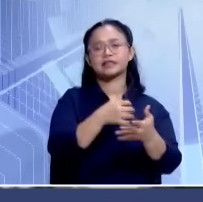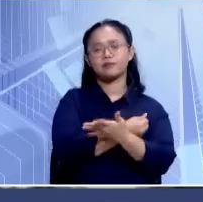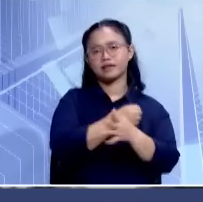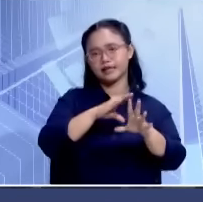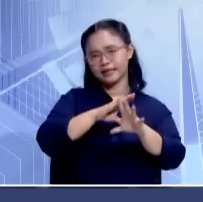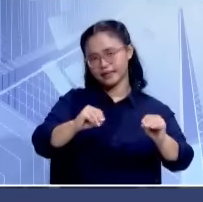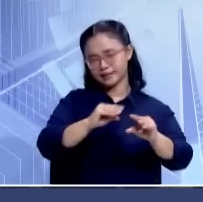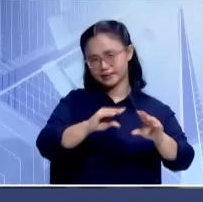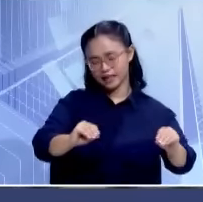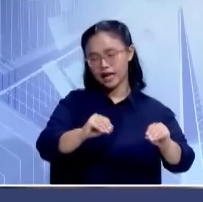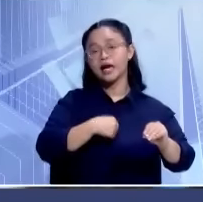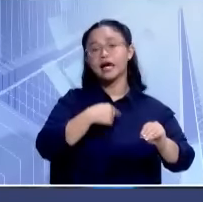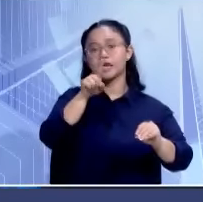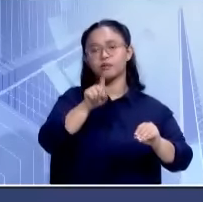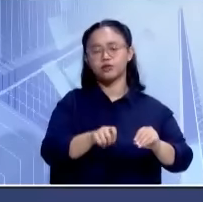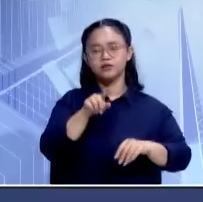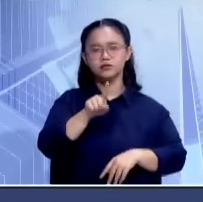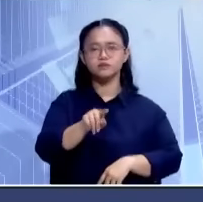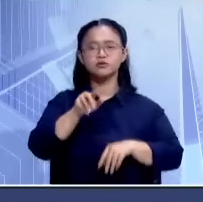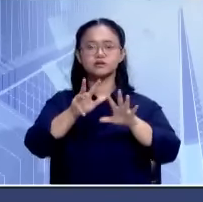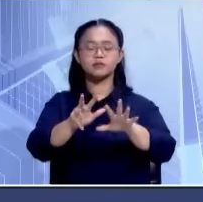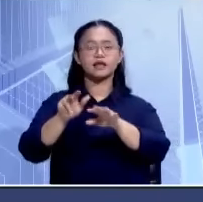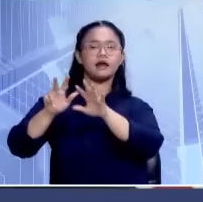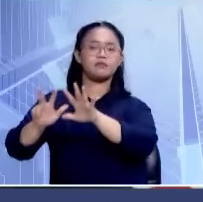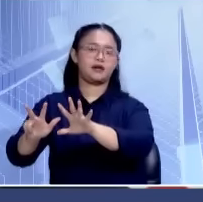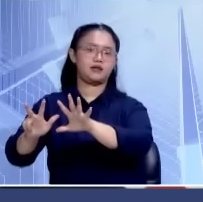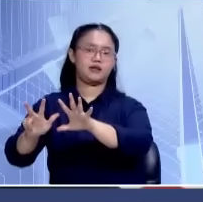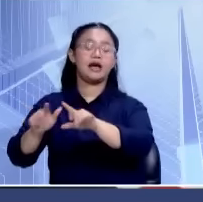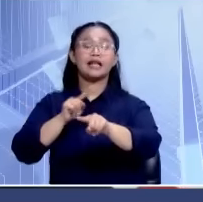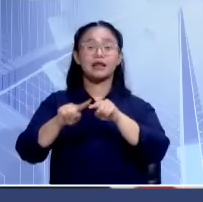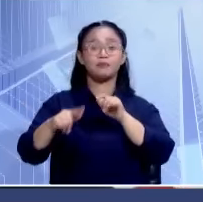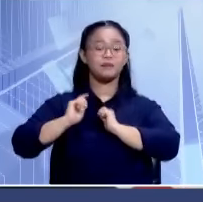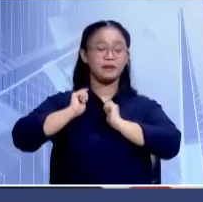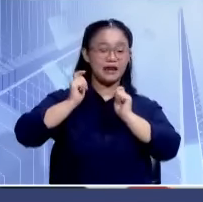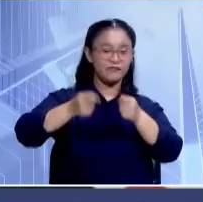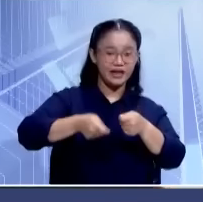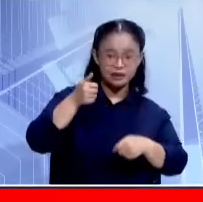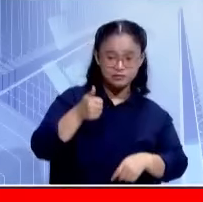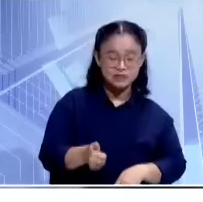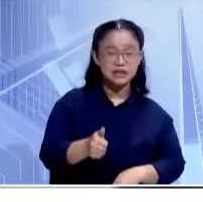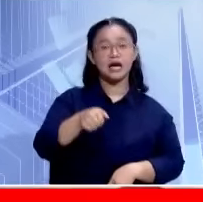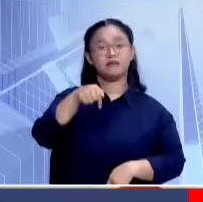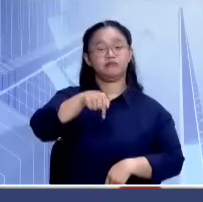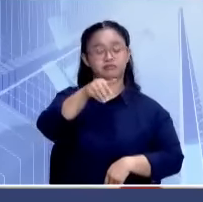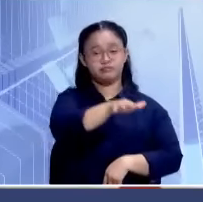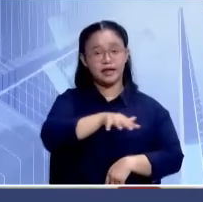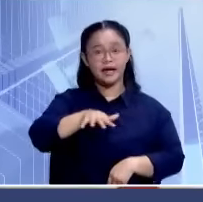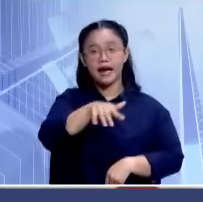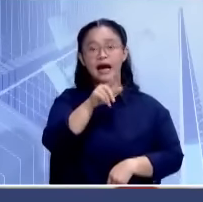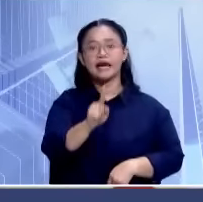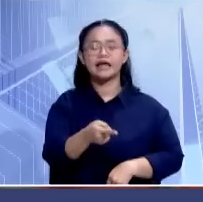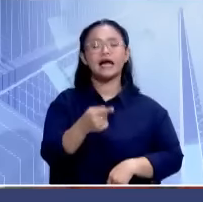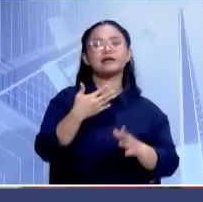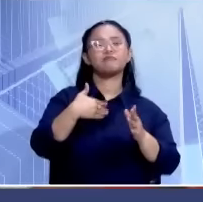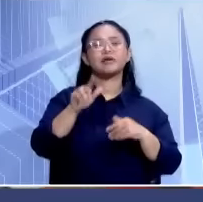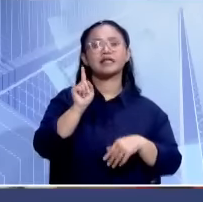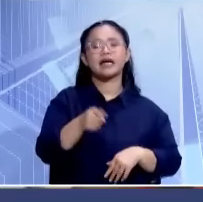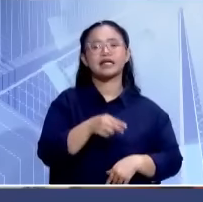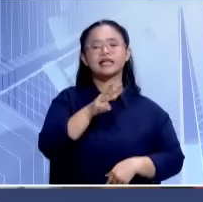lowongan sebanyak 1.982 orang saja. Sementara peserta yang hadir dalam bursa tenaga kerja ini